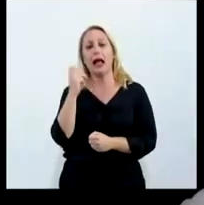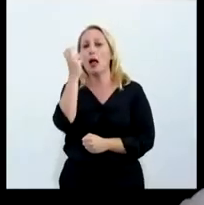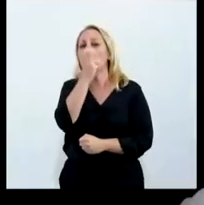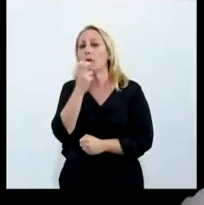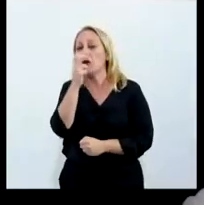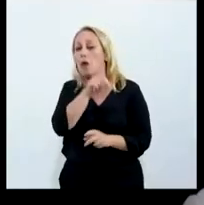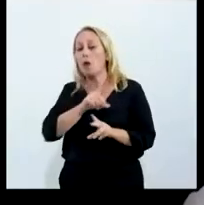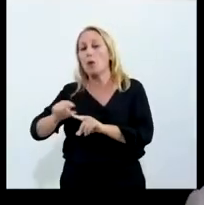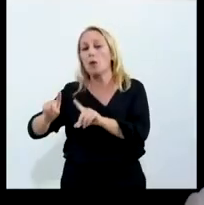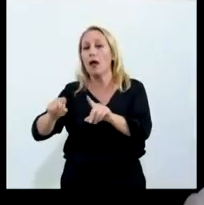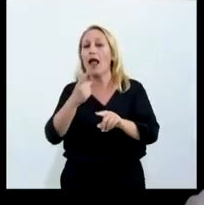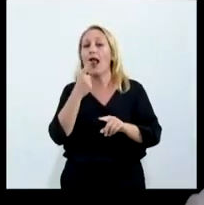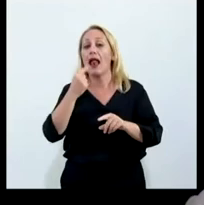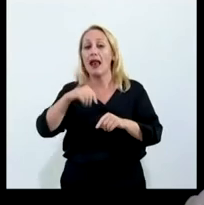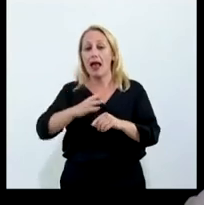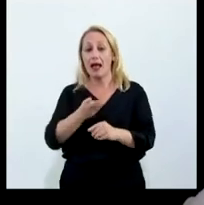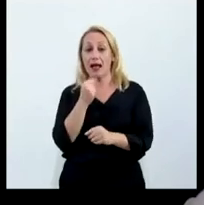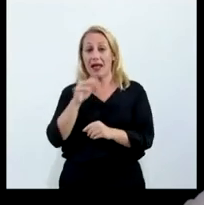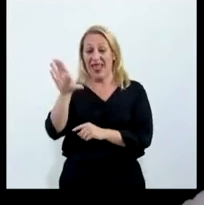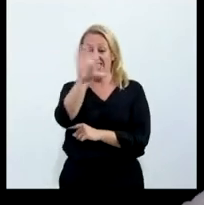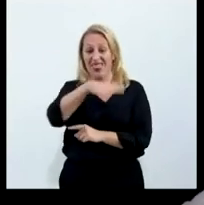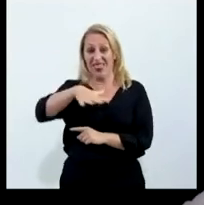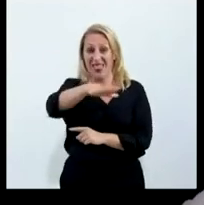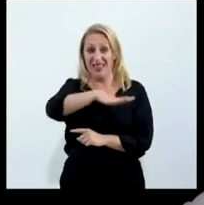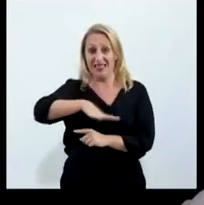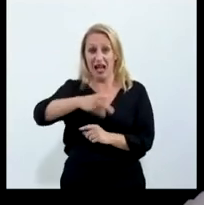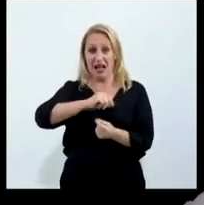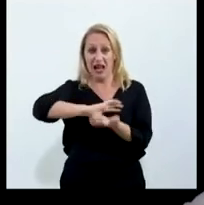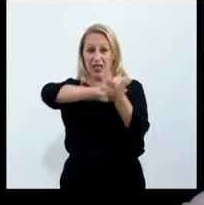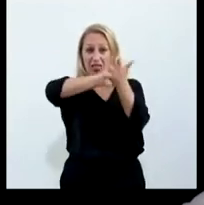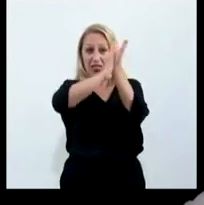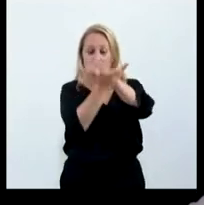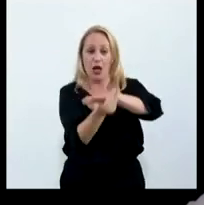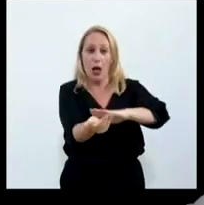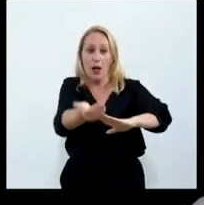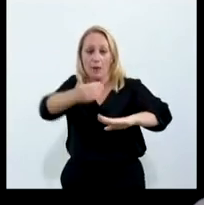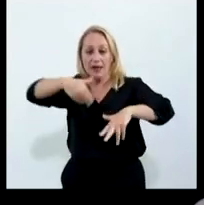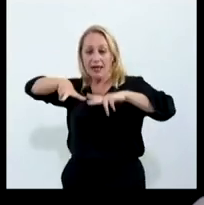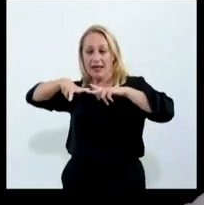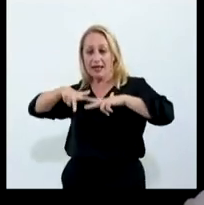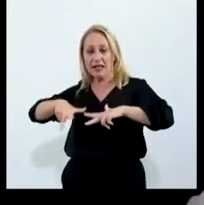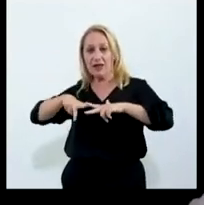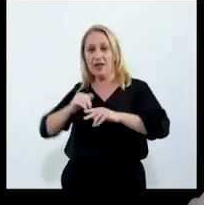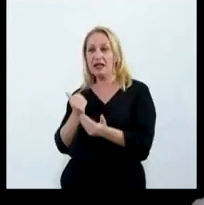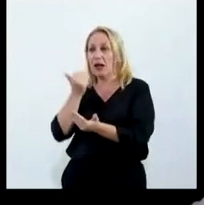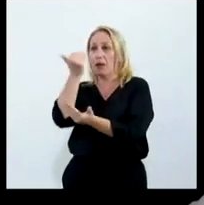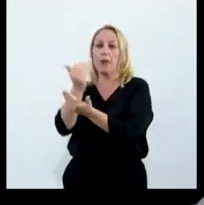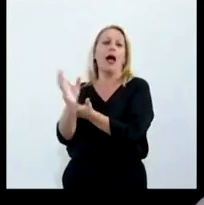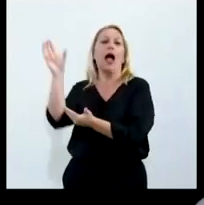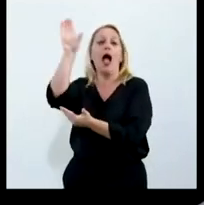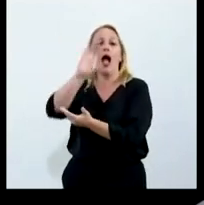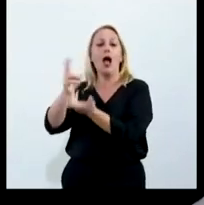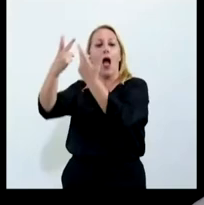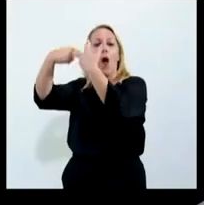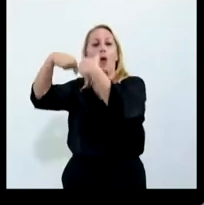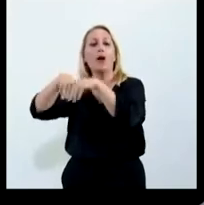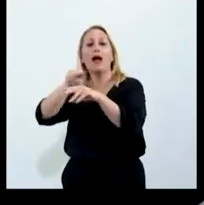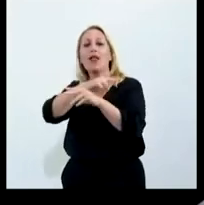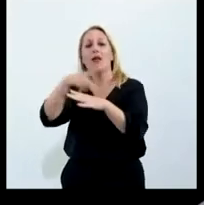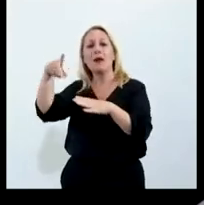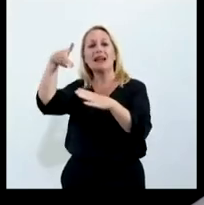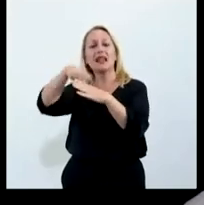κυβέρνηση μερικές ημέρες πριν από την καταστροφή στη Θεσσαλία κατέθεσε αίτημα προς την Ευρωπαϊκή Επιτροπή για αφαίρεση, για απένταξη από το